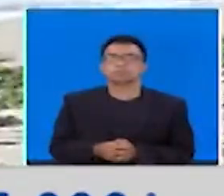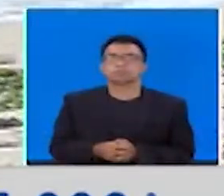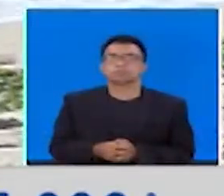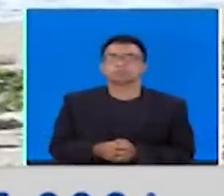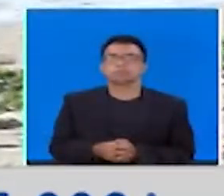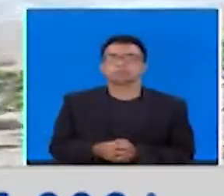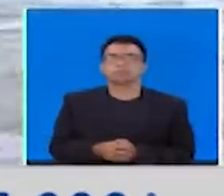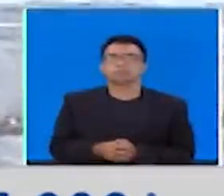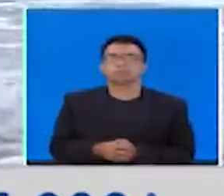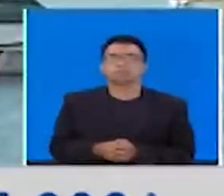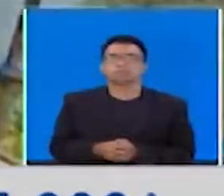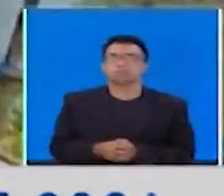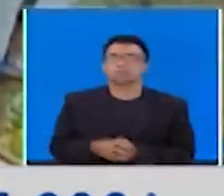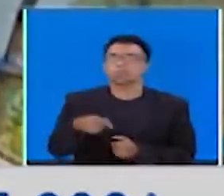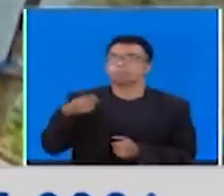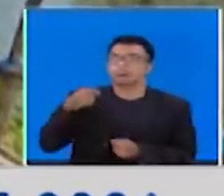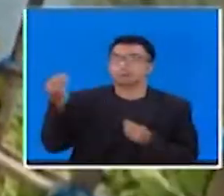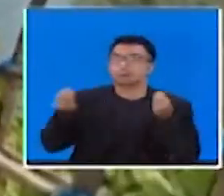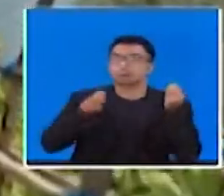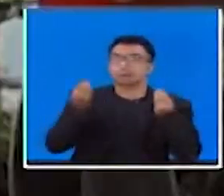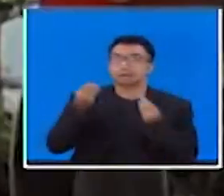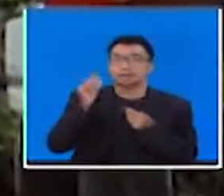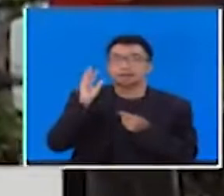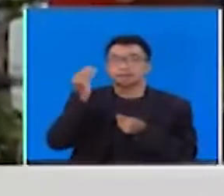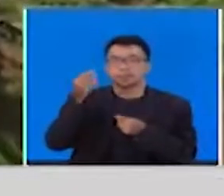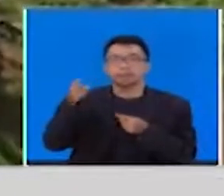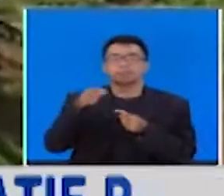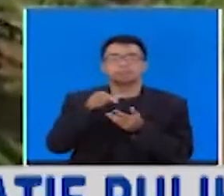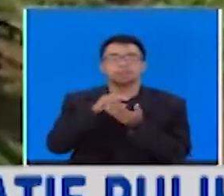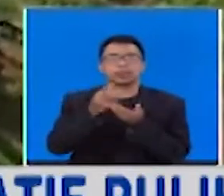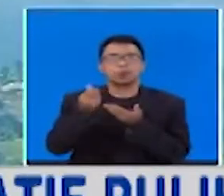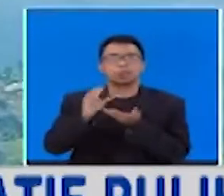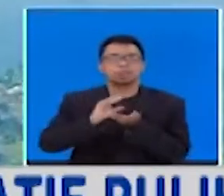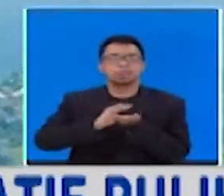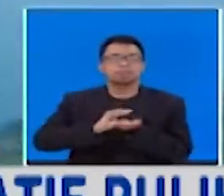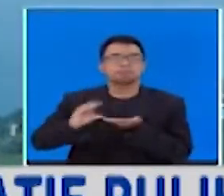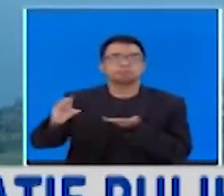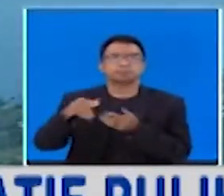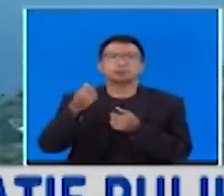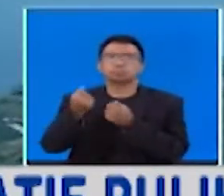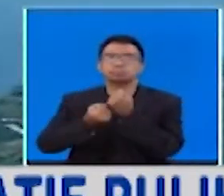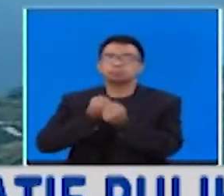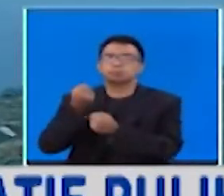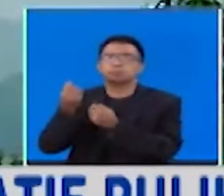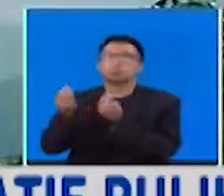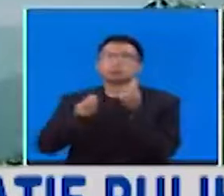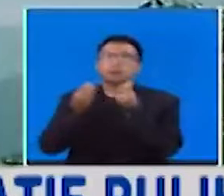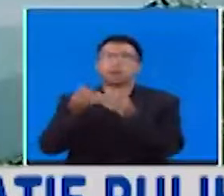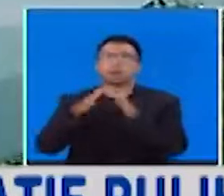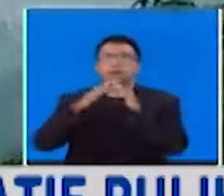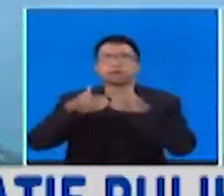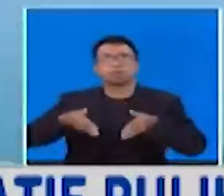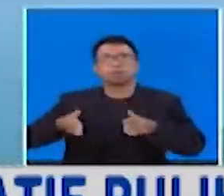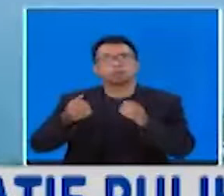Kementerian Pariwisata dan Ekonomi Kreatif memberikan stimulus ekonomi bagi pelaku pariwisata serta membangun infrastruktur penunjang